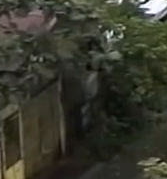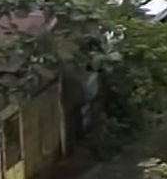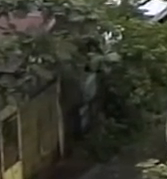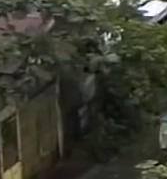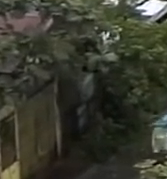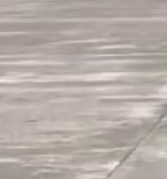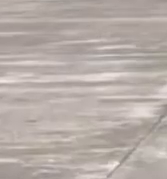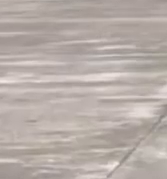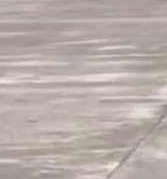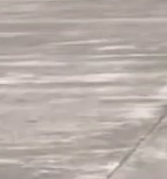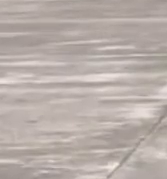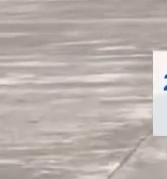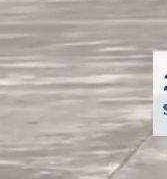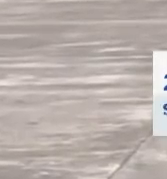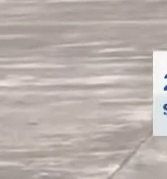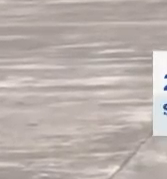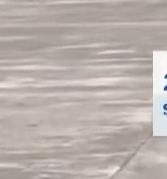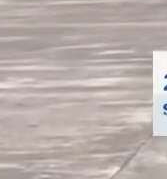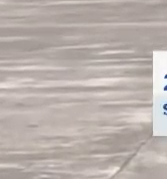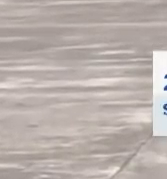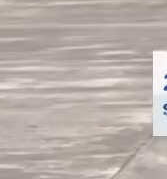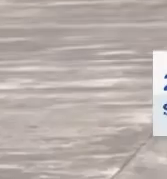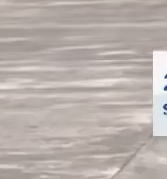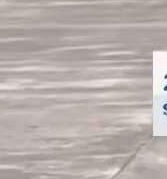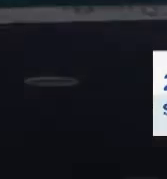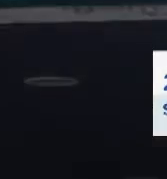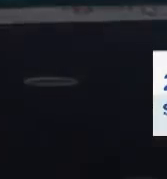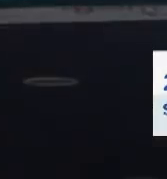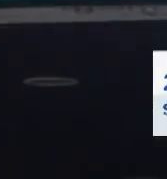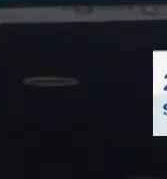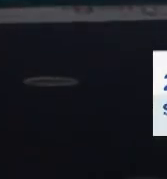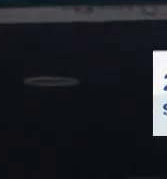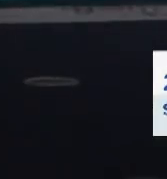Record-breaking naman ang naitalang new COVID cases sa Bicol region na umabot sa